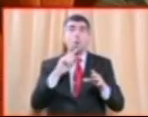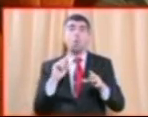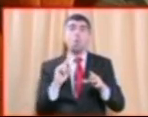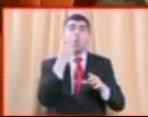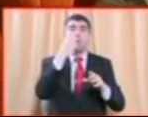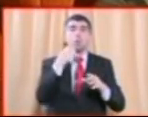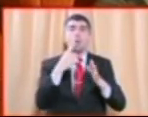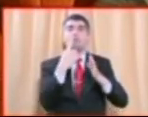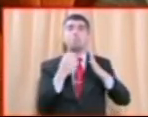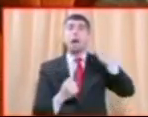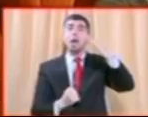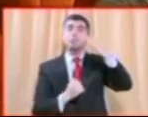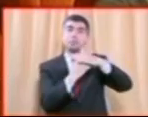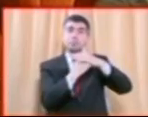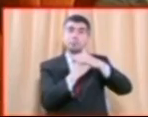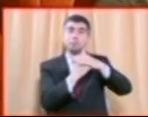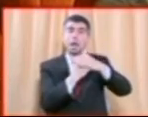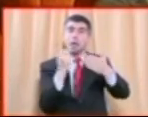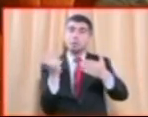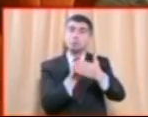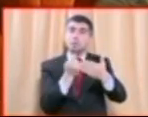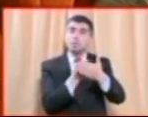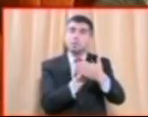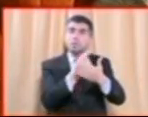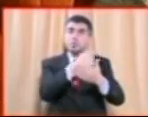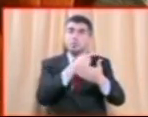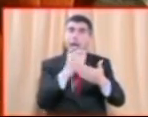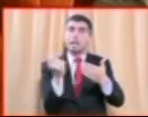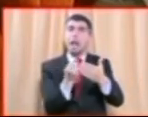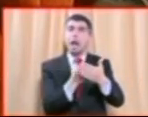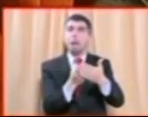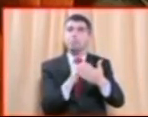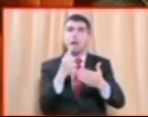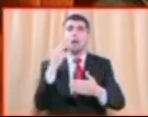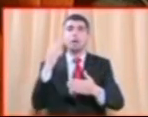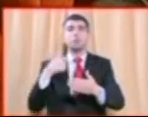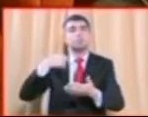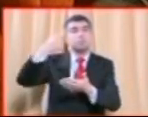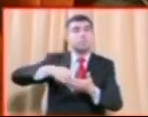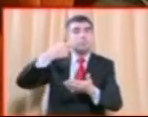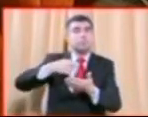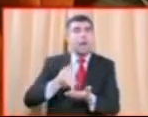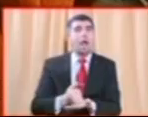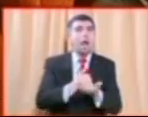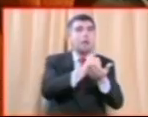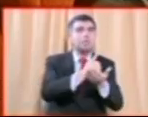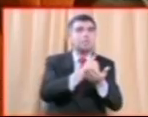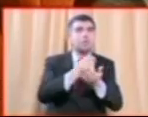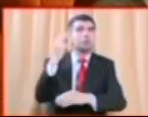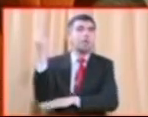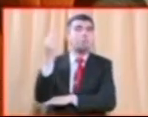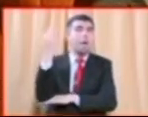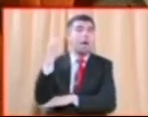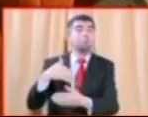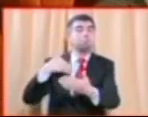يمشي للجان الإقليمية وما كيشوفوش الناس فين ساكنين واش عندهم مشاكل. وغاد